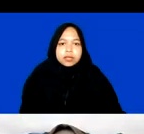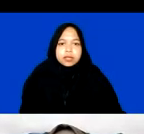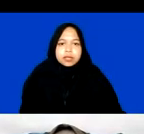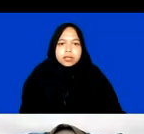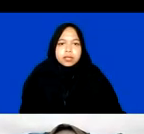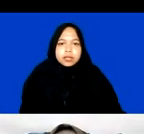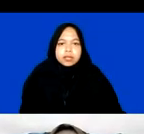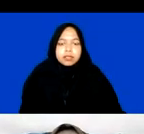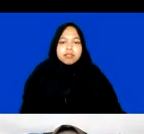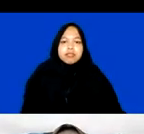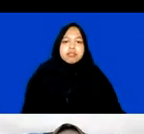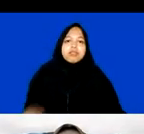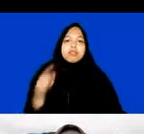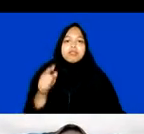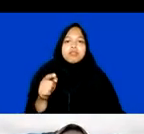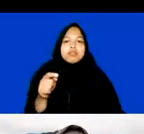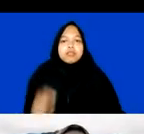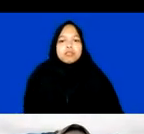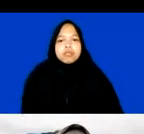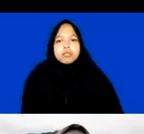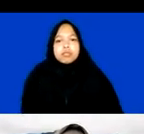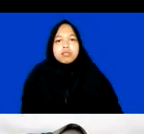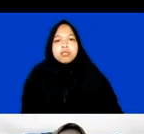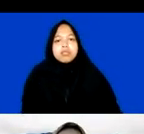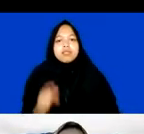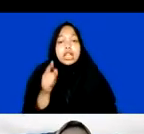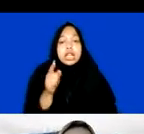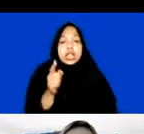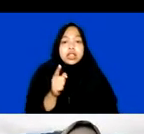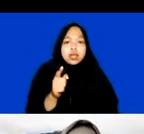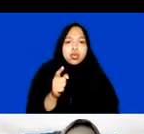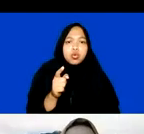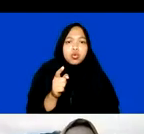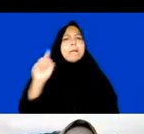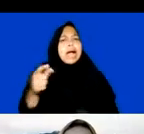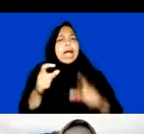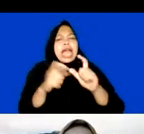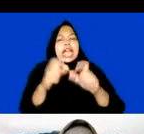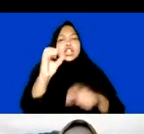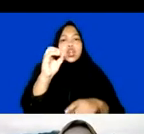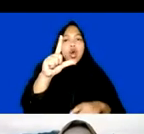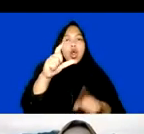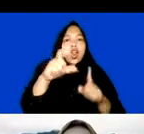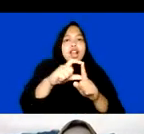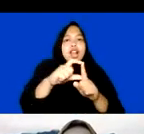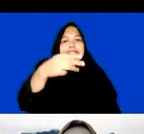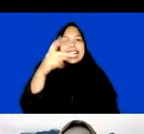Ini namanya pyrography ya, yang menggunakan solder. Jadi dia menggunakan